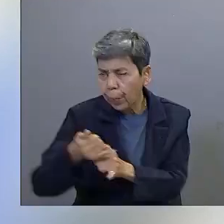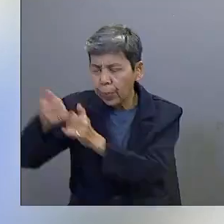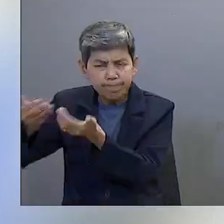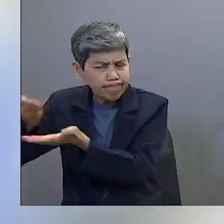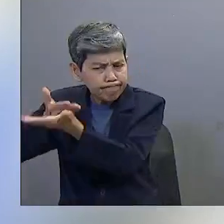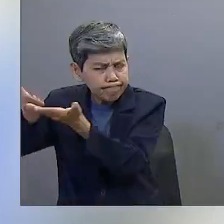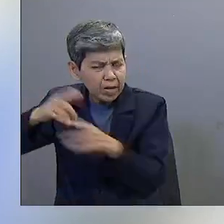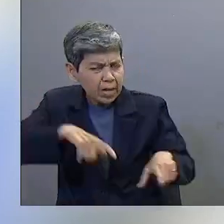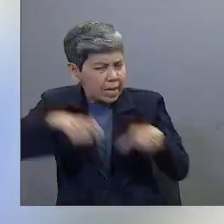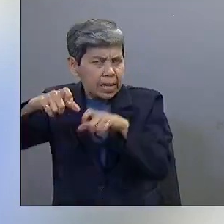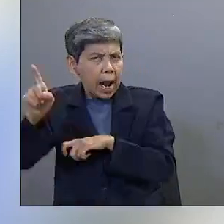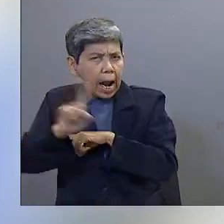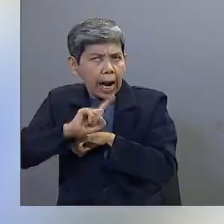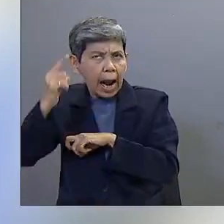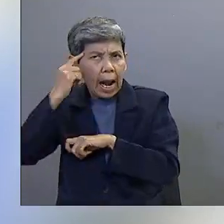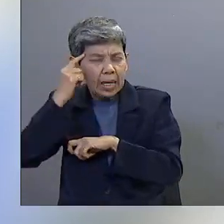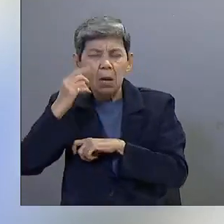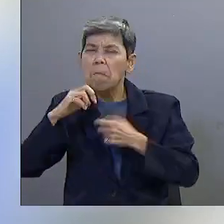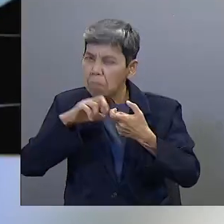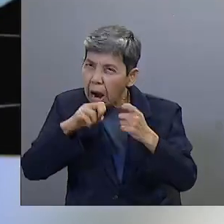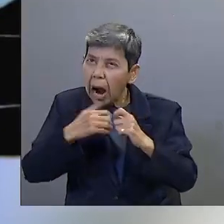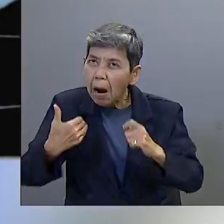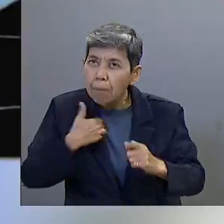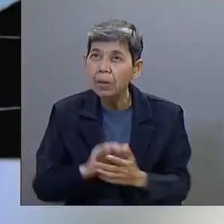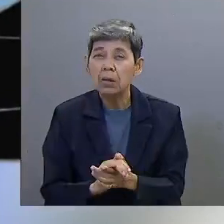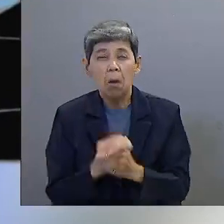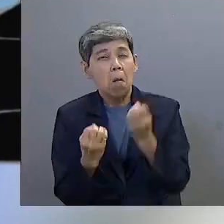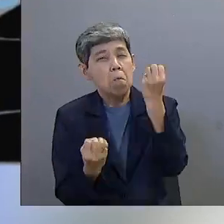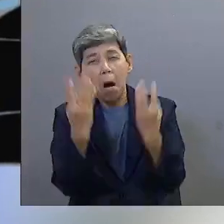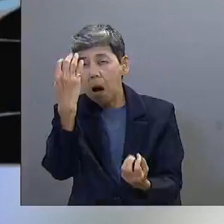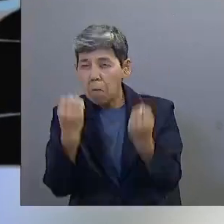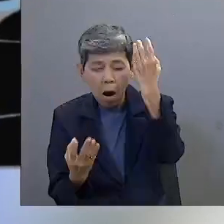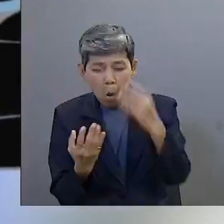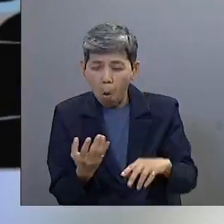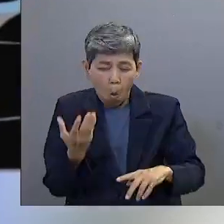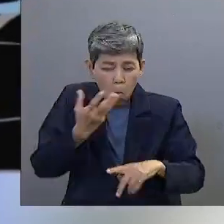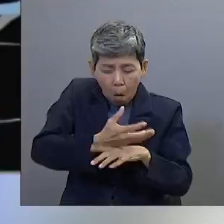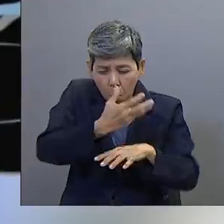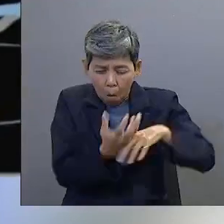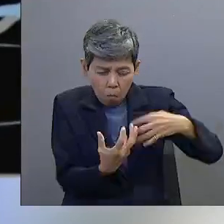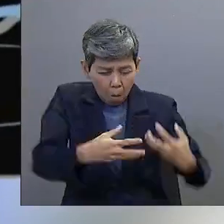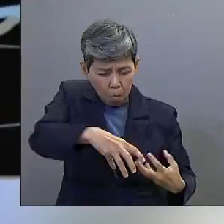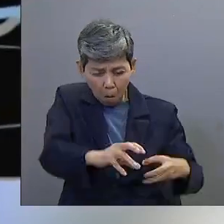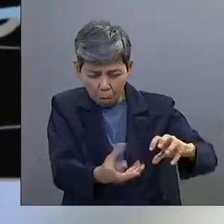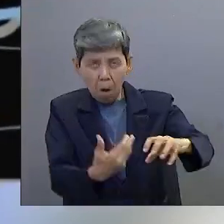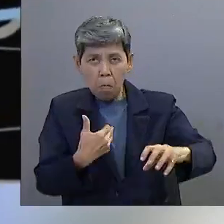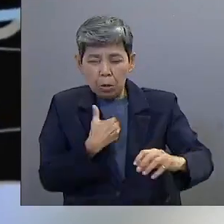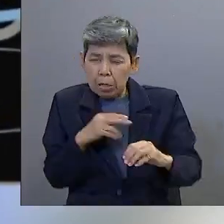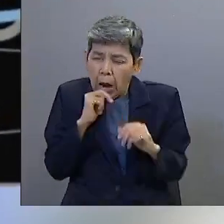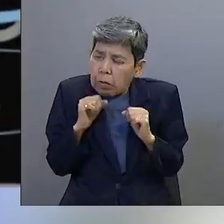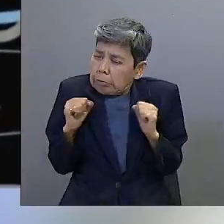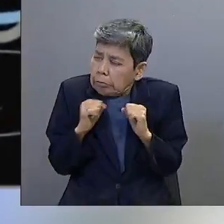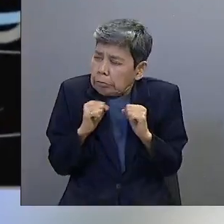จะนำร่างขึ้นมาอย่างไรเพราะว่าอุปสรรคก็คือกิ่งไม้ที่มีอยู่จำนวนมากข้างล่างนะคะแล้วก็ความเย็นของ